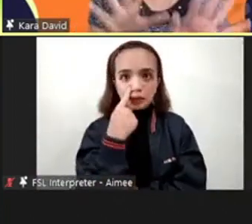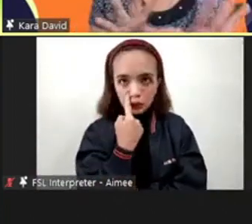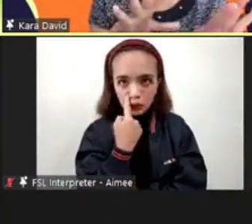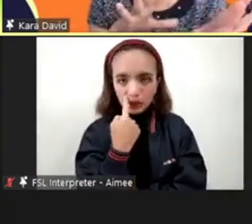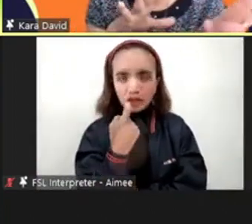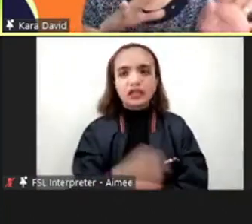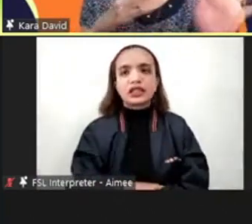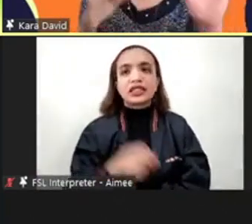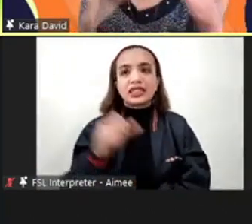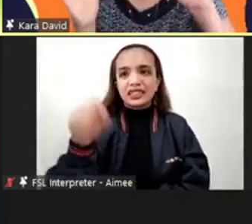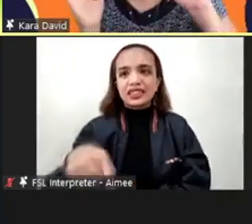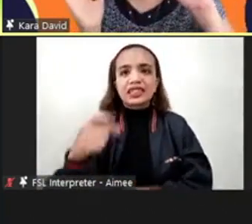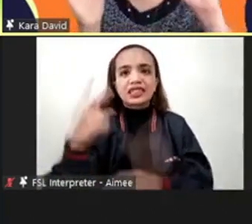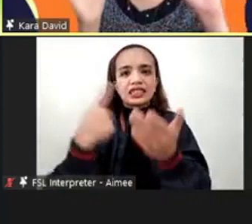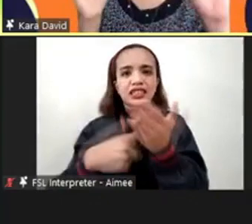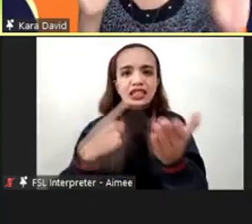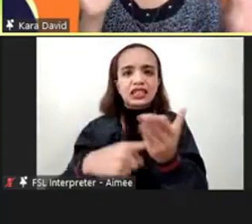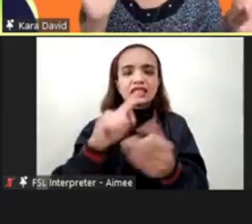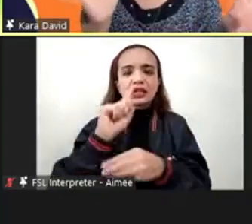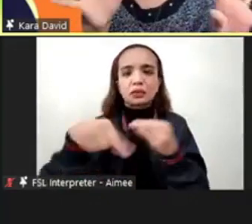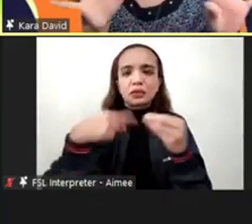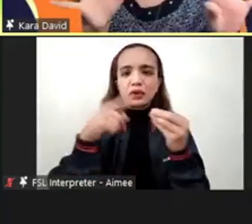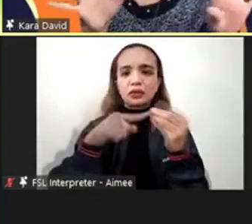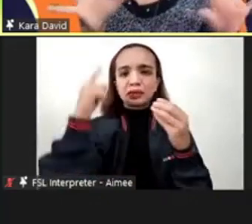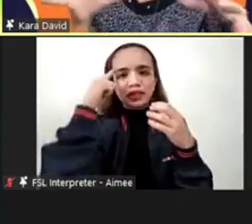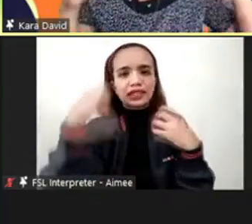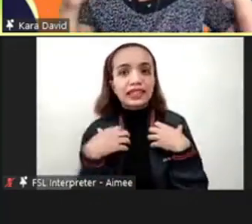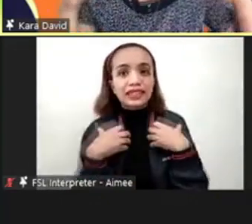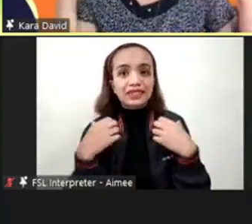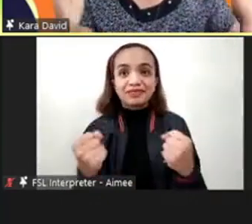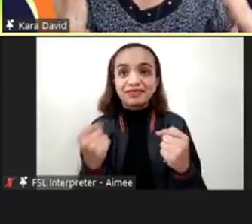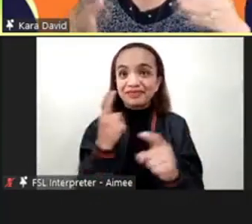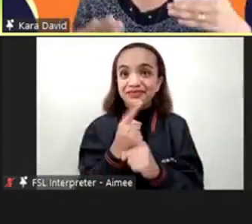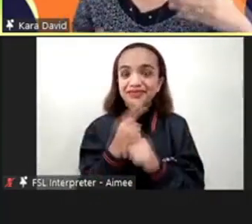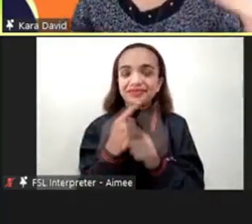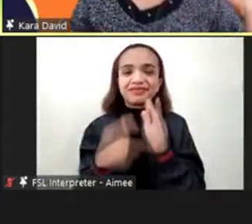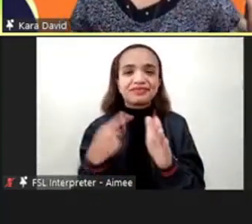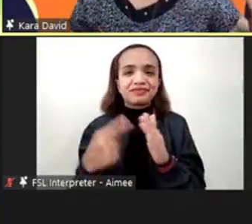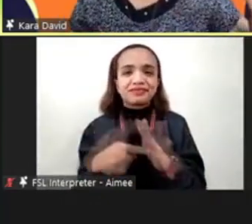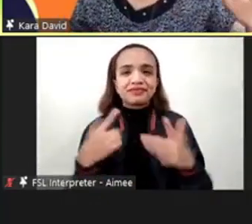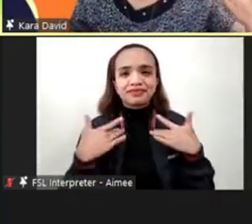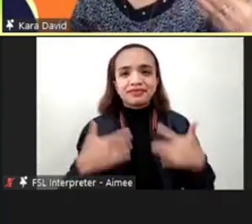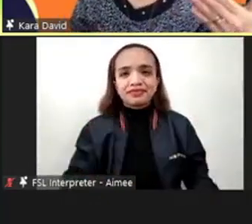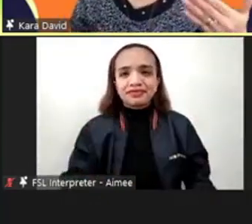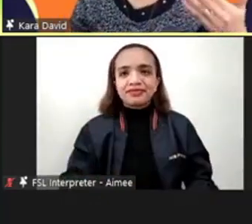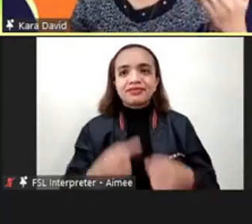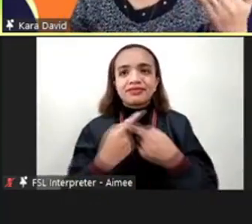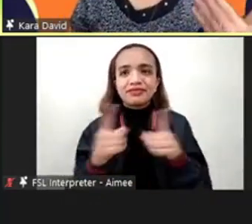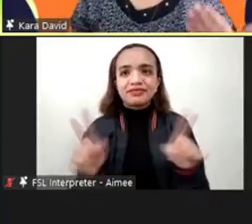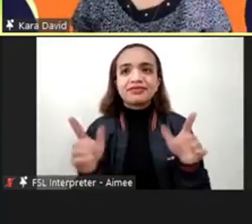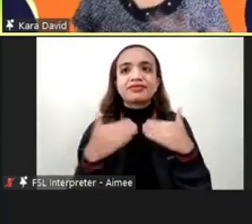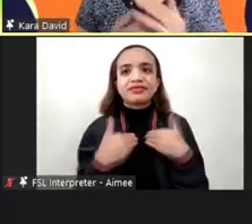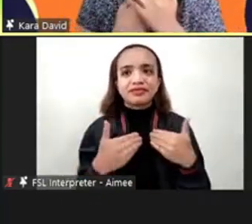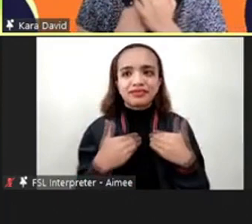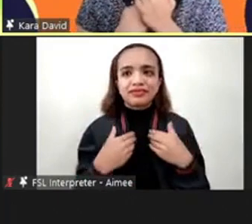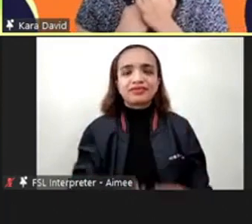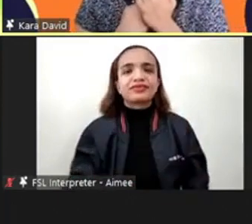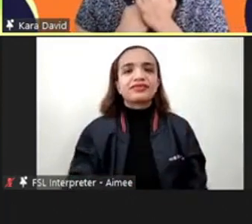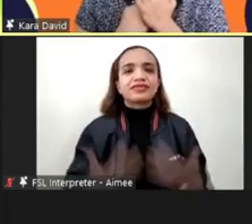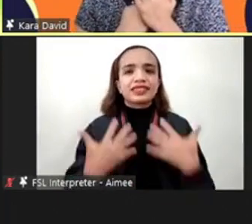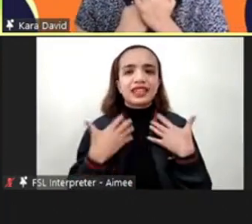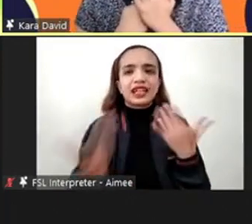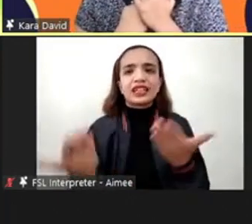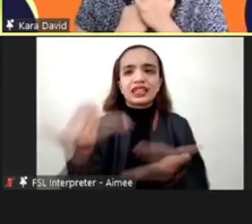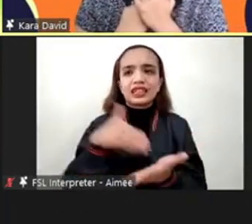Siyempre, pag-uusapan natin mga mental health problems minsan, depression, pero pagdating sa dulo, meron ding inspiration. Muli, ako po si